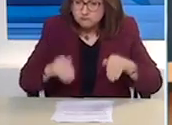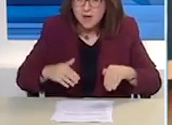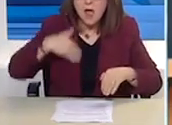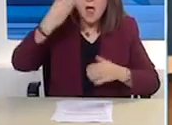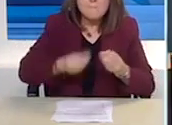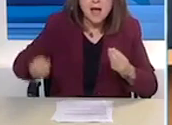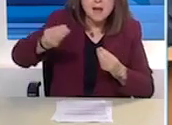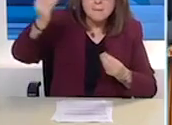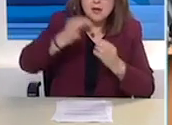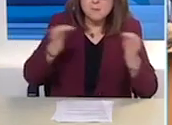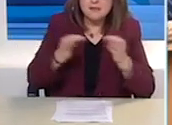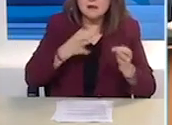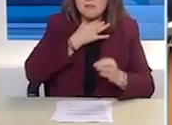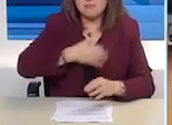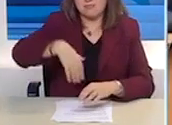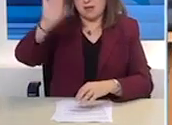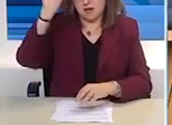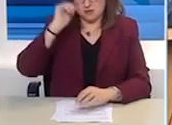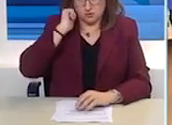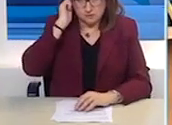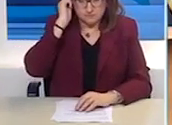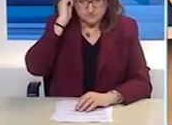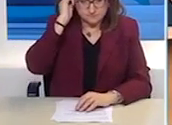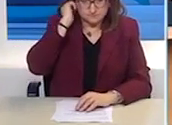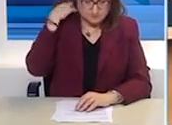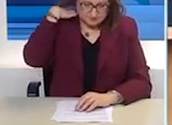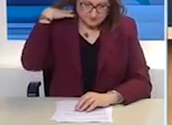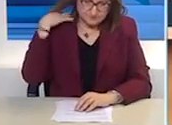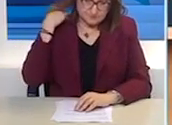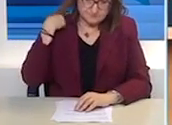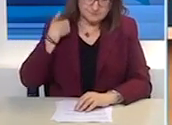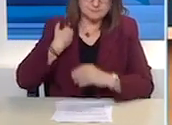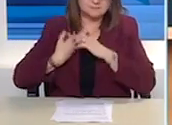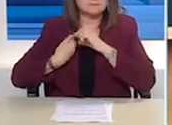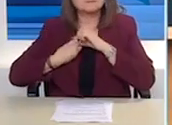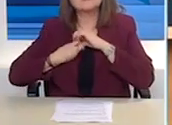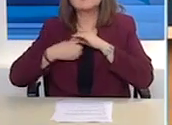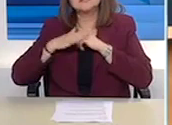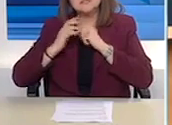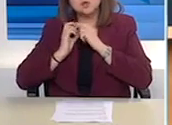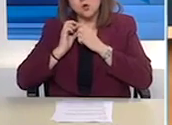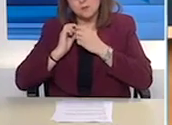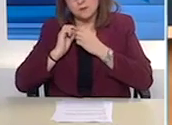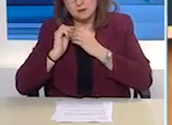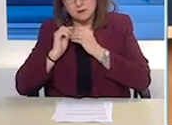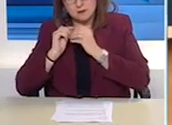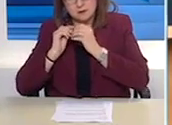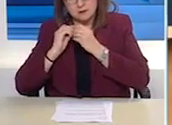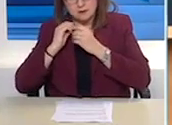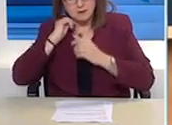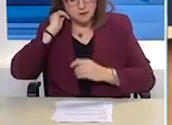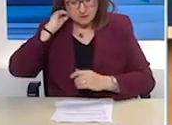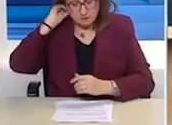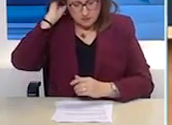Η κυρία Κουρουλεμπίνη από την εφημερίδα Κεφάλαιο και το Capital.gr. Κύριε Τσιόδρα, συμπληρώνονται σχεδόν 2 εβδομάδες από την επιβολή των μέτρων για την